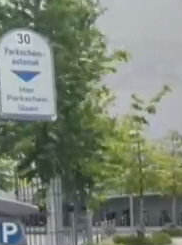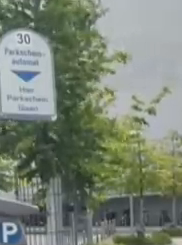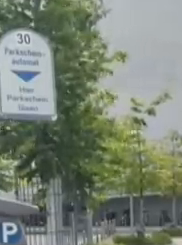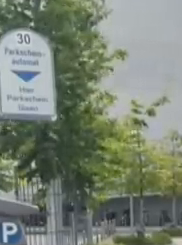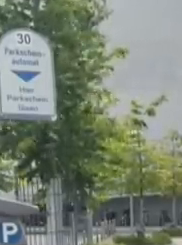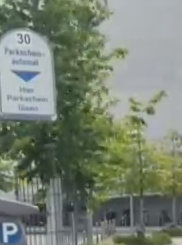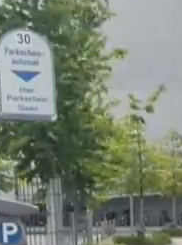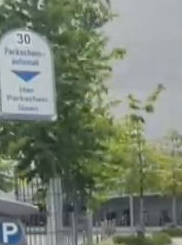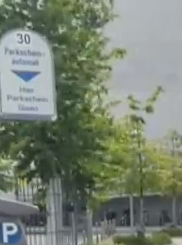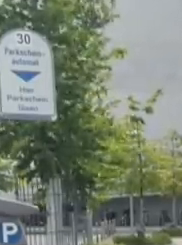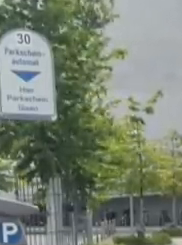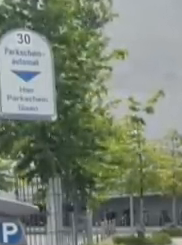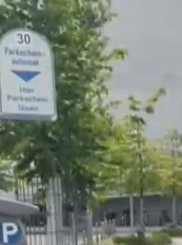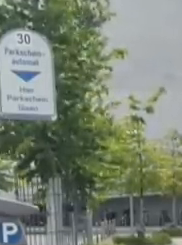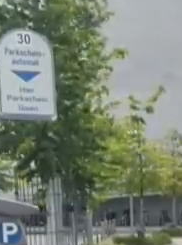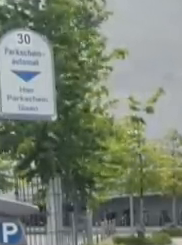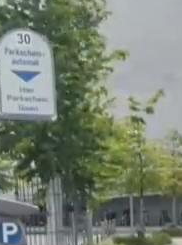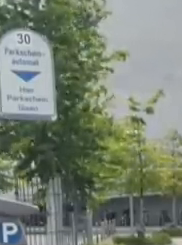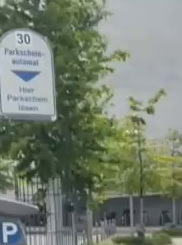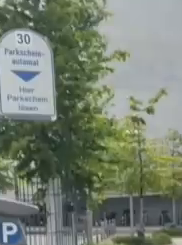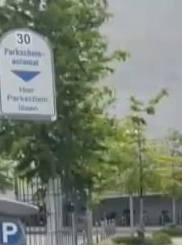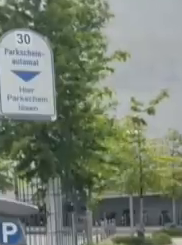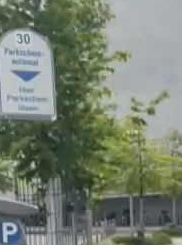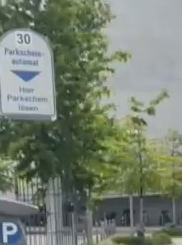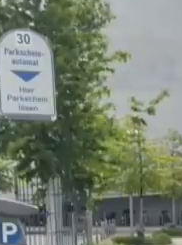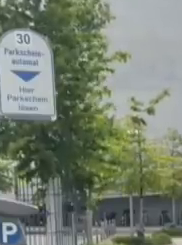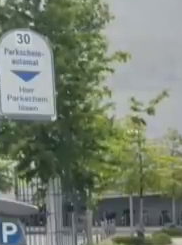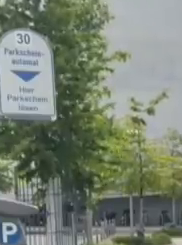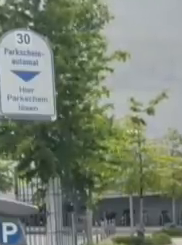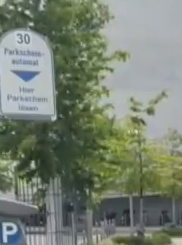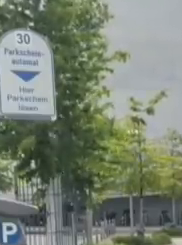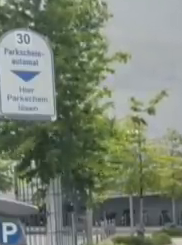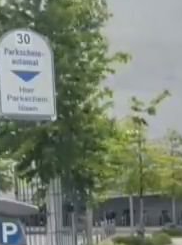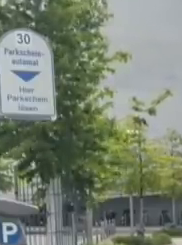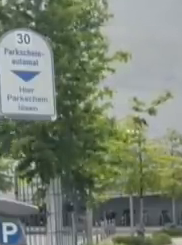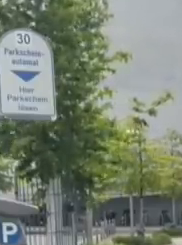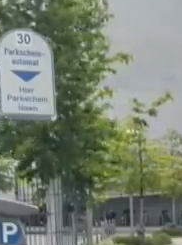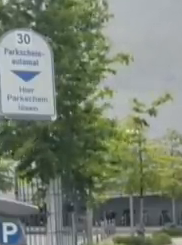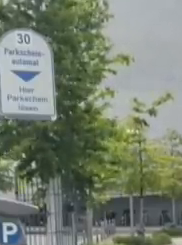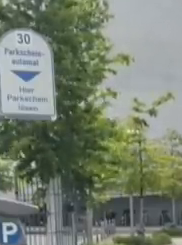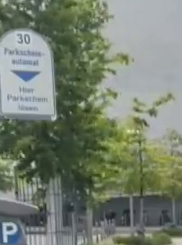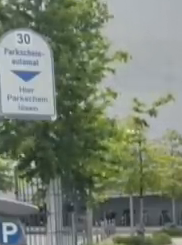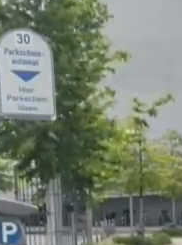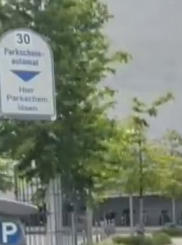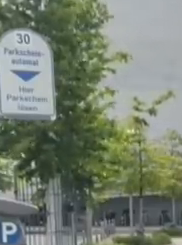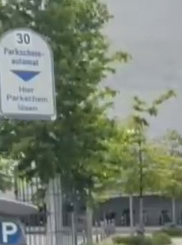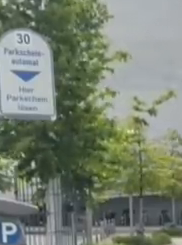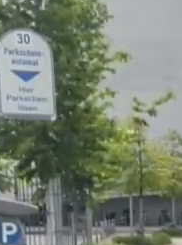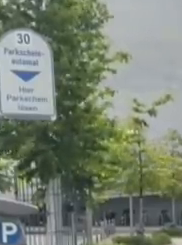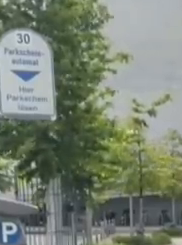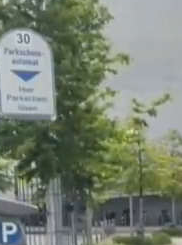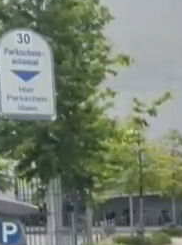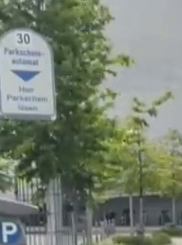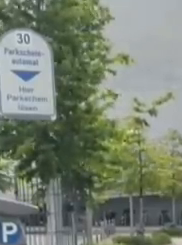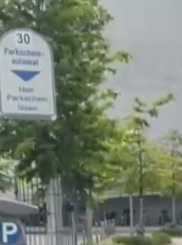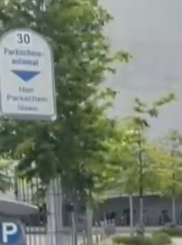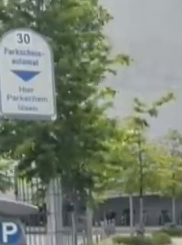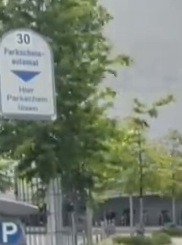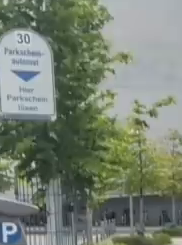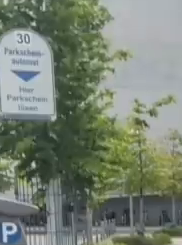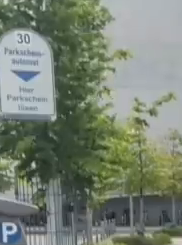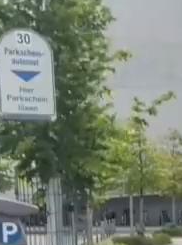im Interview, wo er erzählt, wie er die deutsche Presse- und Politiklandschaft sieht. In meinen Augen sensationell, der